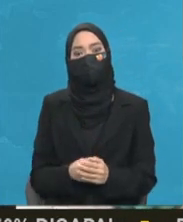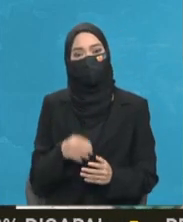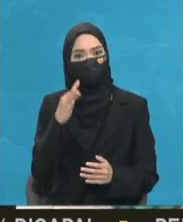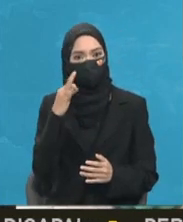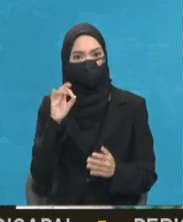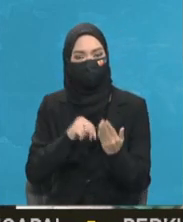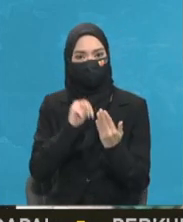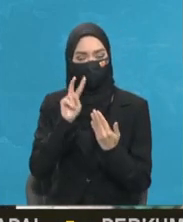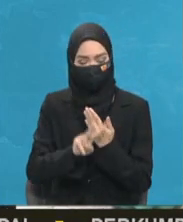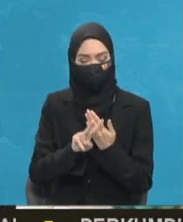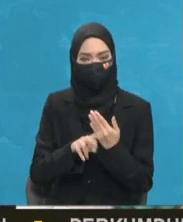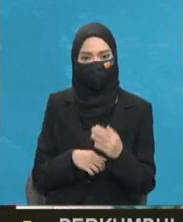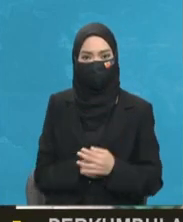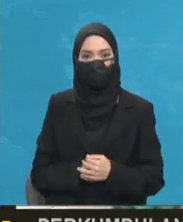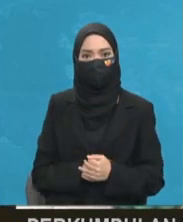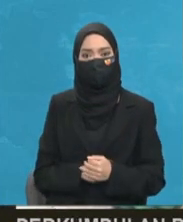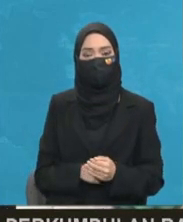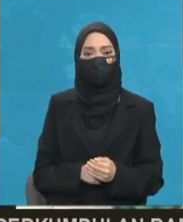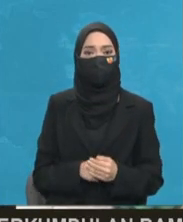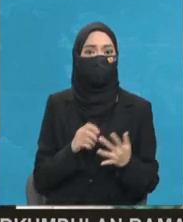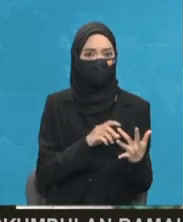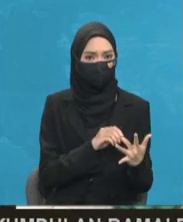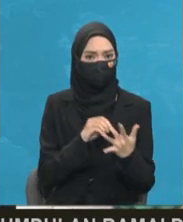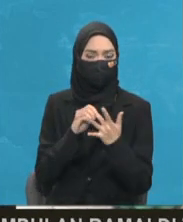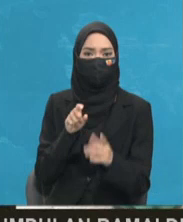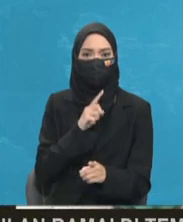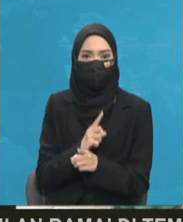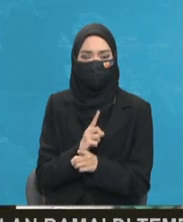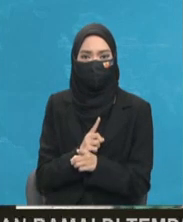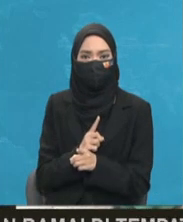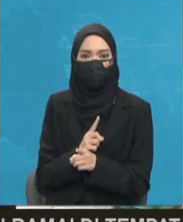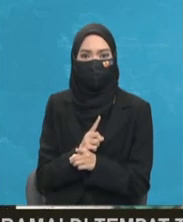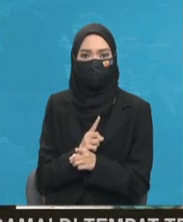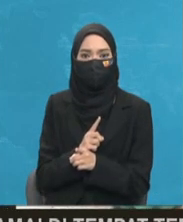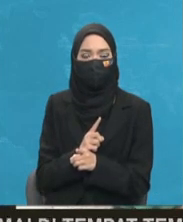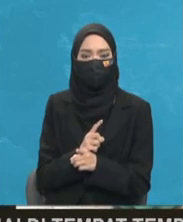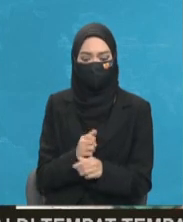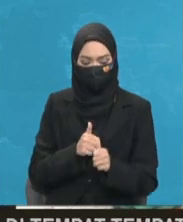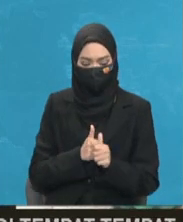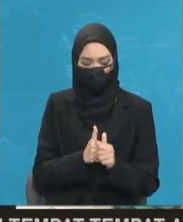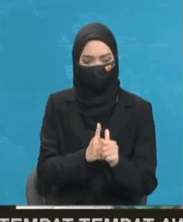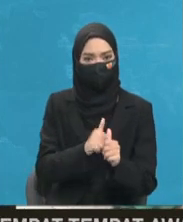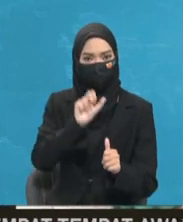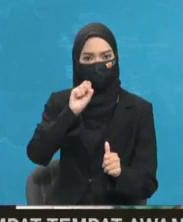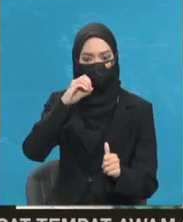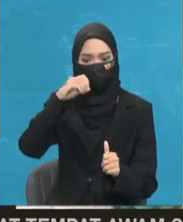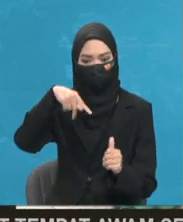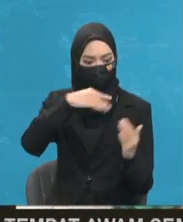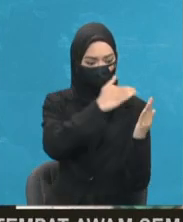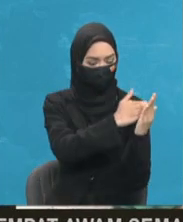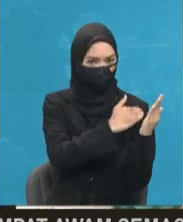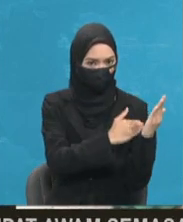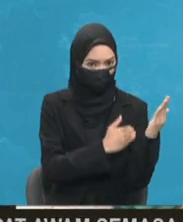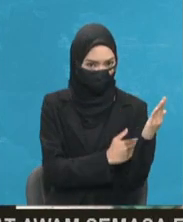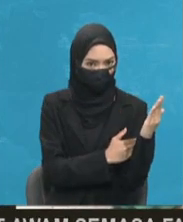telah ditetapkan Hai khususnya dalam memastikan lemah tuh pematuhan es shopee dan garis panduan